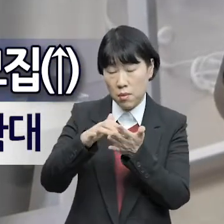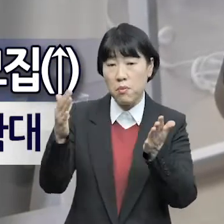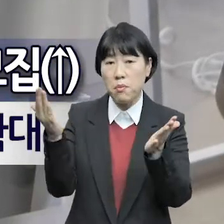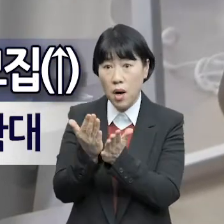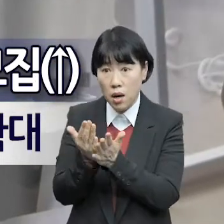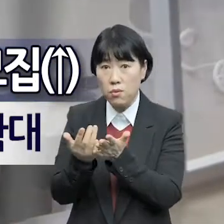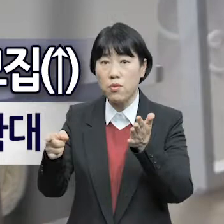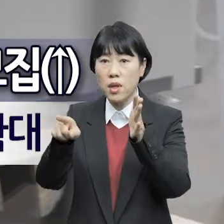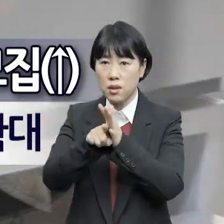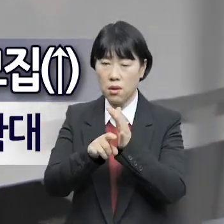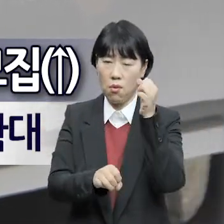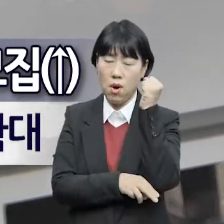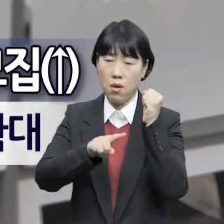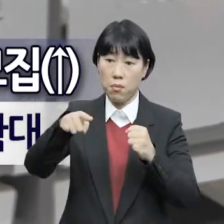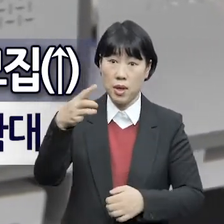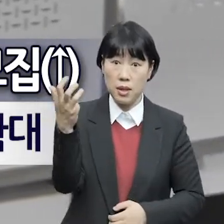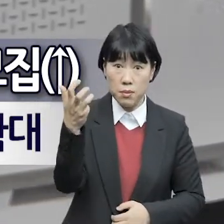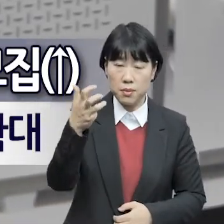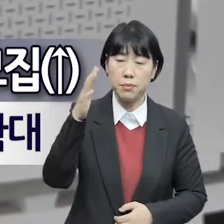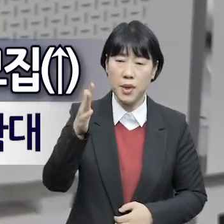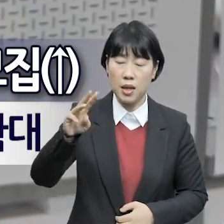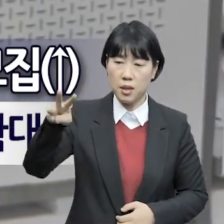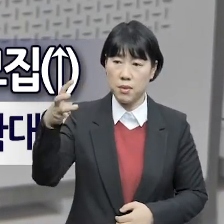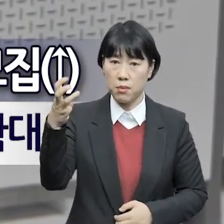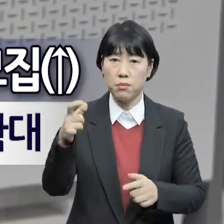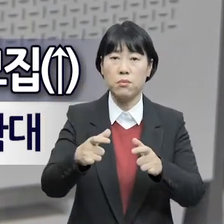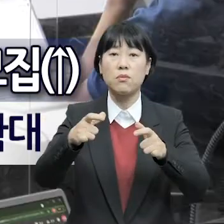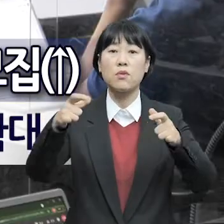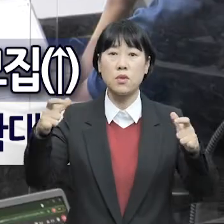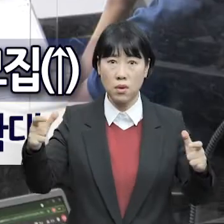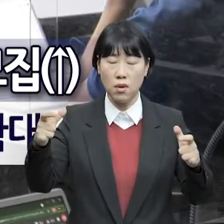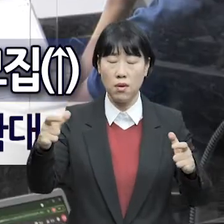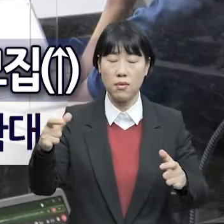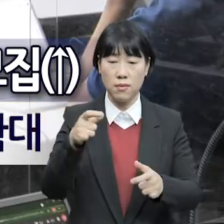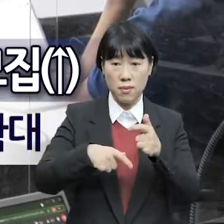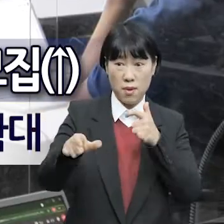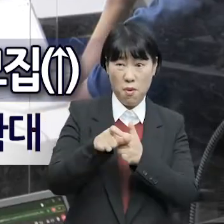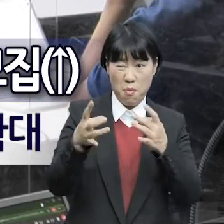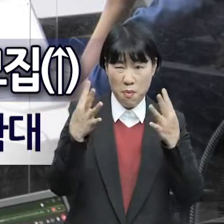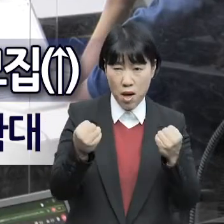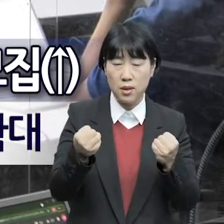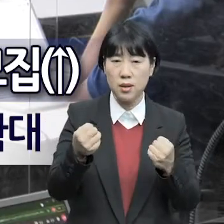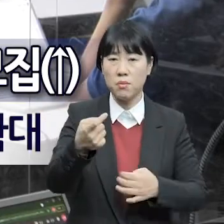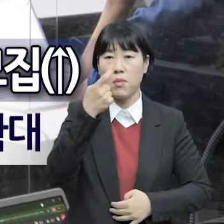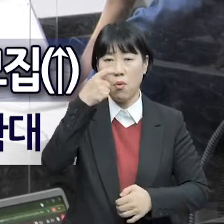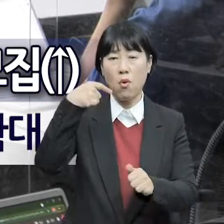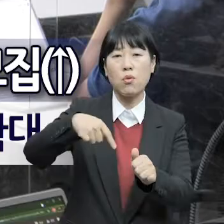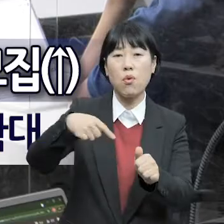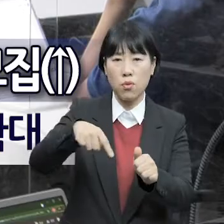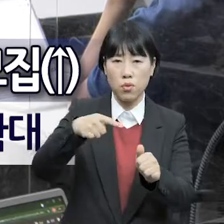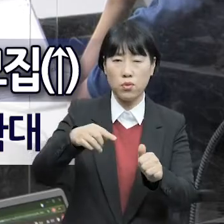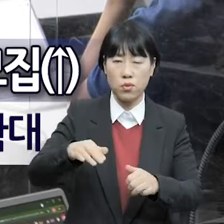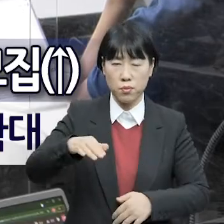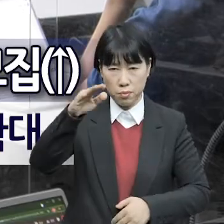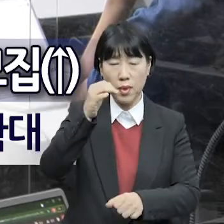위해 모집 인원을 180명에서 330명으로 늘려 더 많은 실무 인력을